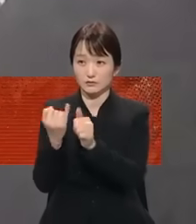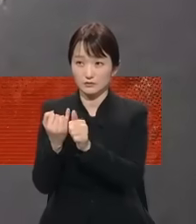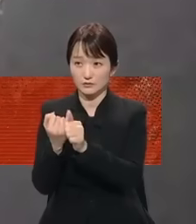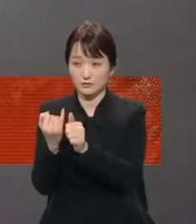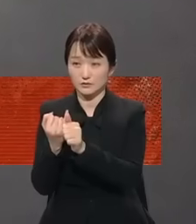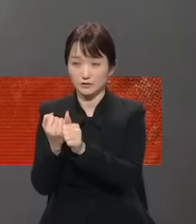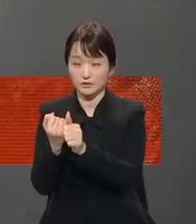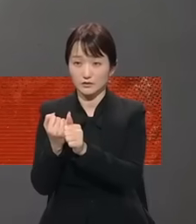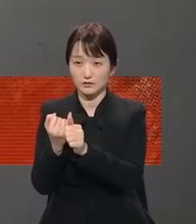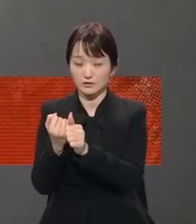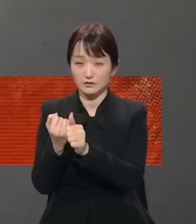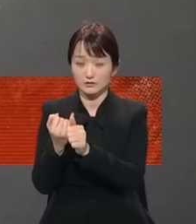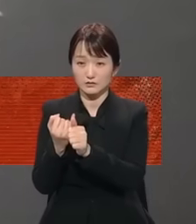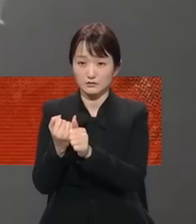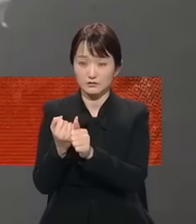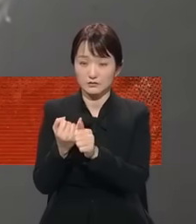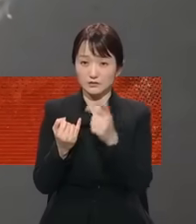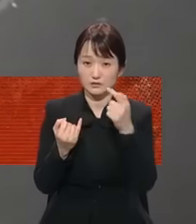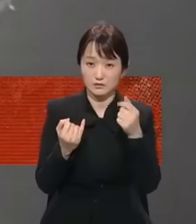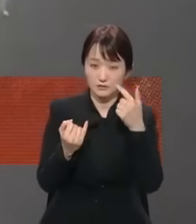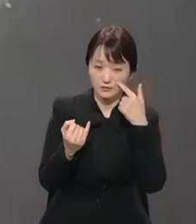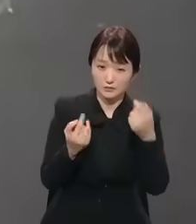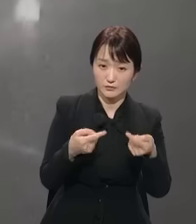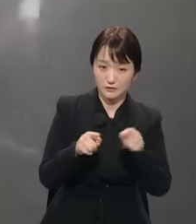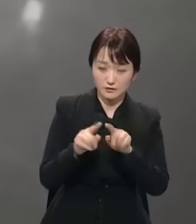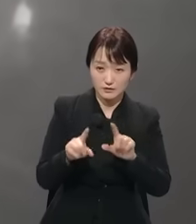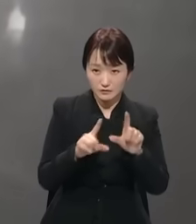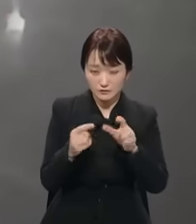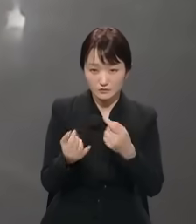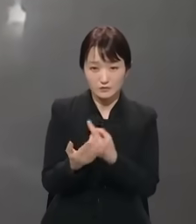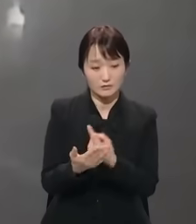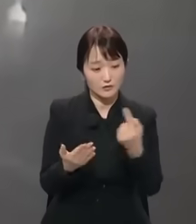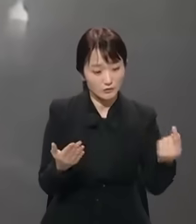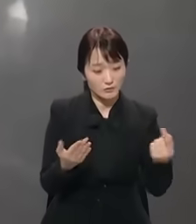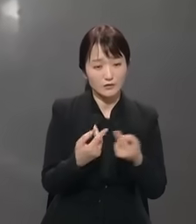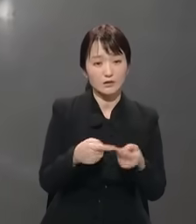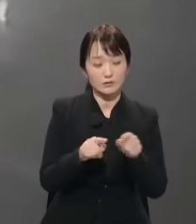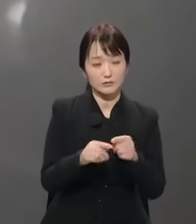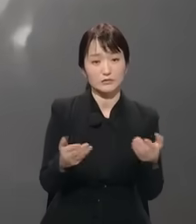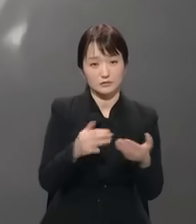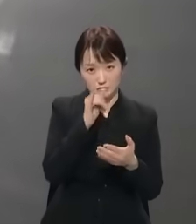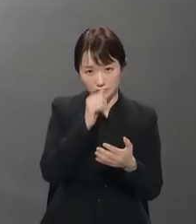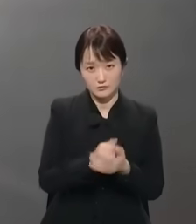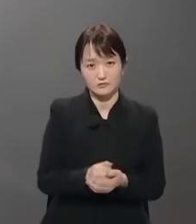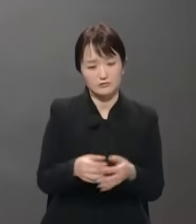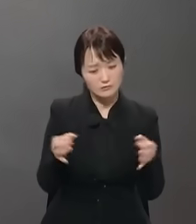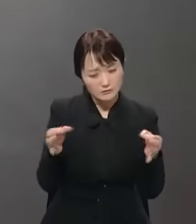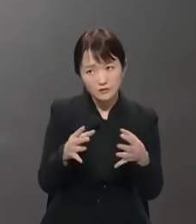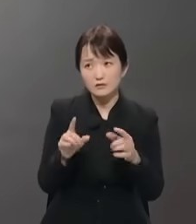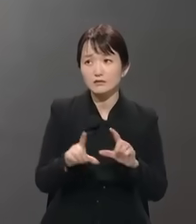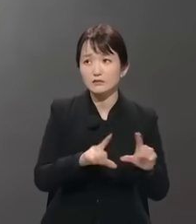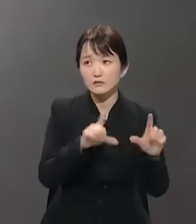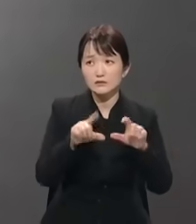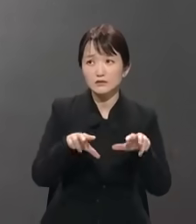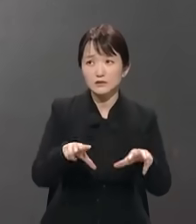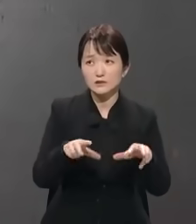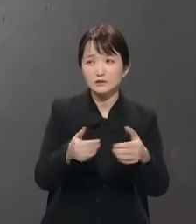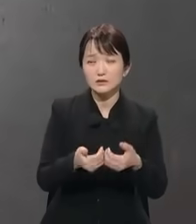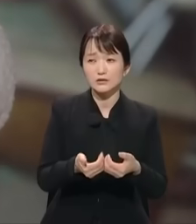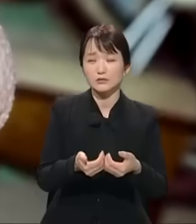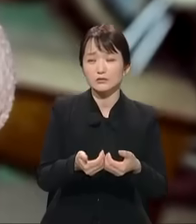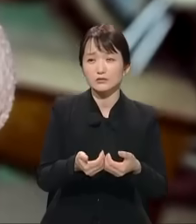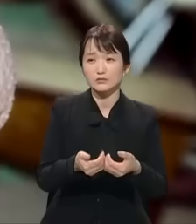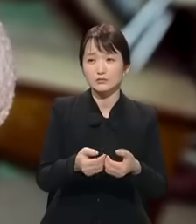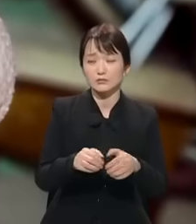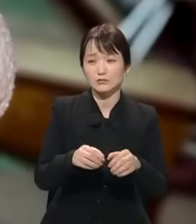같이 살기도 했다가 또 따로 나가 살기도 하고 또 같이 일도 했던 모양이에요. 네. 그때 잠깐 또 같이 살았다가 지금은 따로 살고 있는 그런